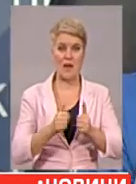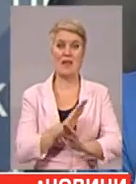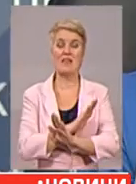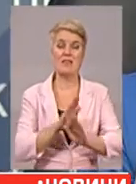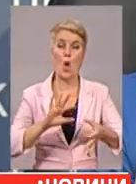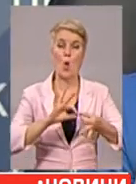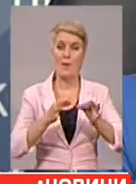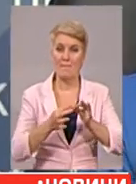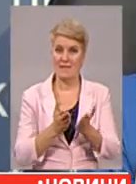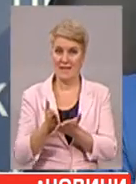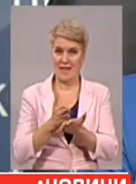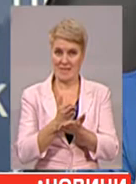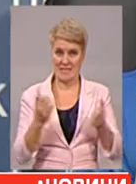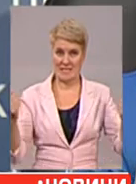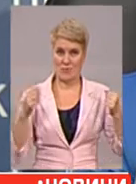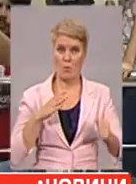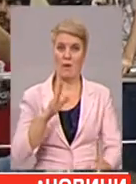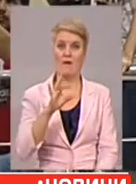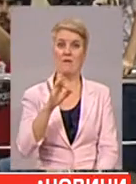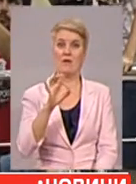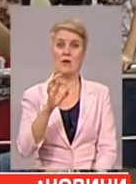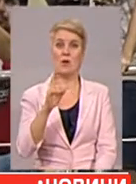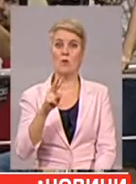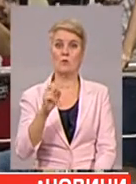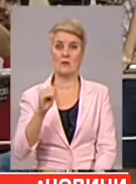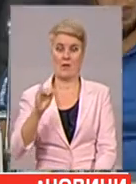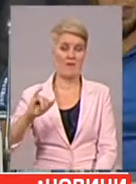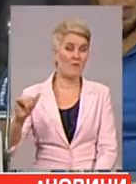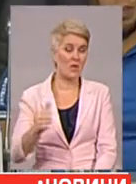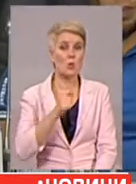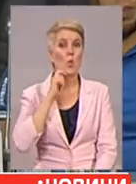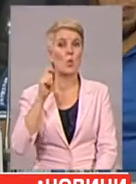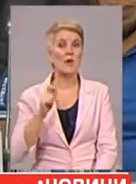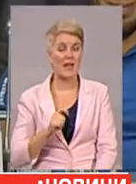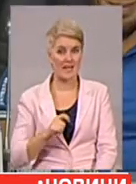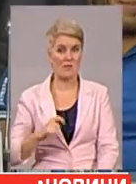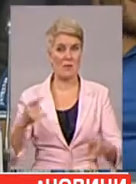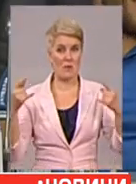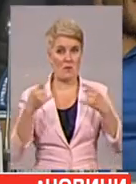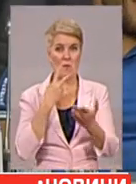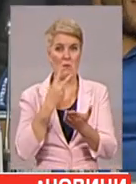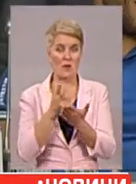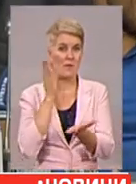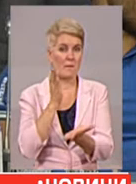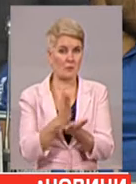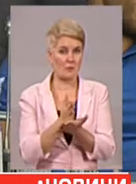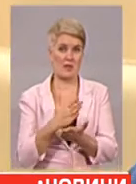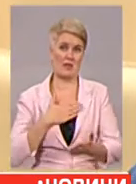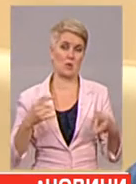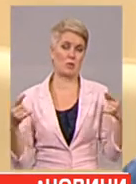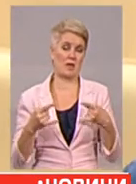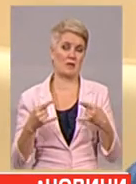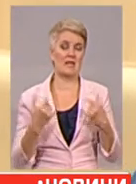спорту відбулися у польському Вроцлаві. Уперше в українському телепросторі було організовано їх трансляцію на UA1.